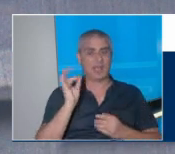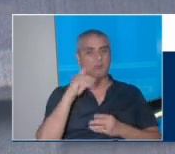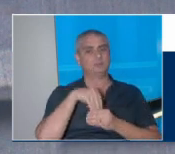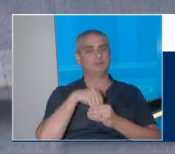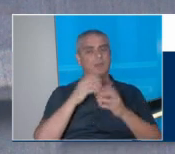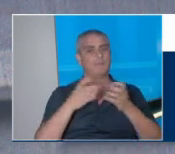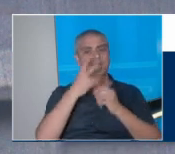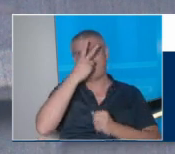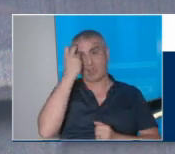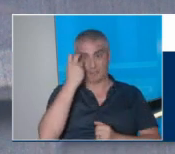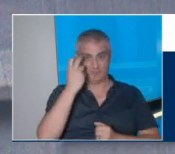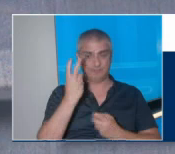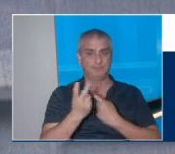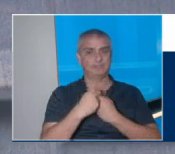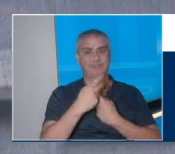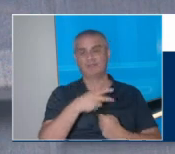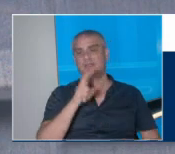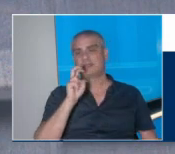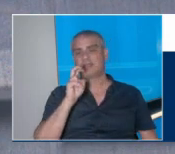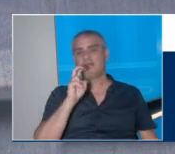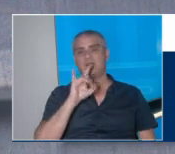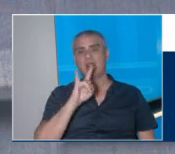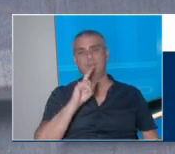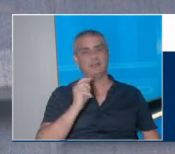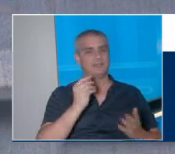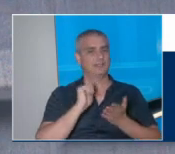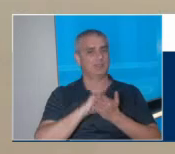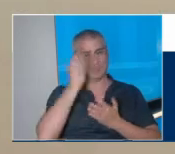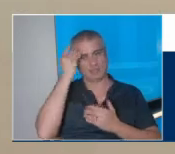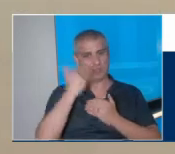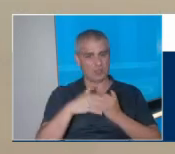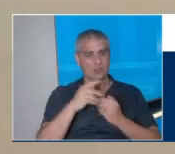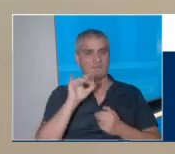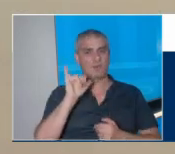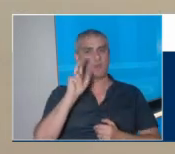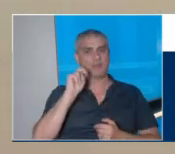ההצבעה בחברה הערבית. מצטרפת אלינו עינב חלבי, ידיעות אחרונות וויינט, שלום.